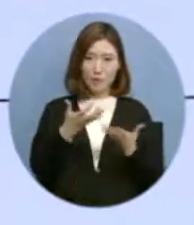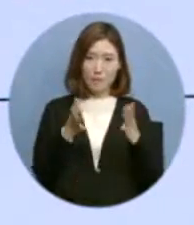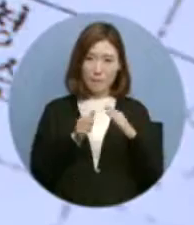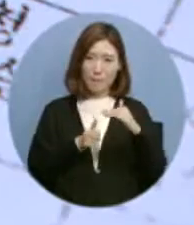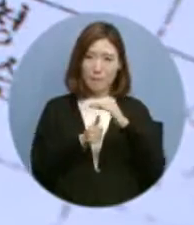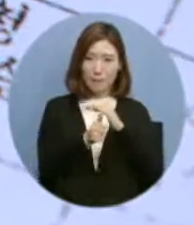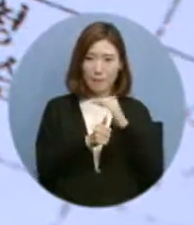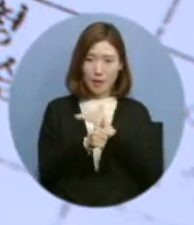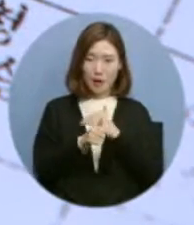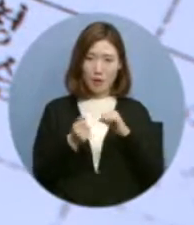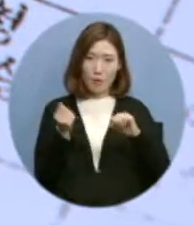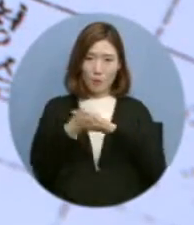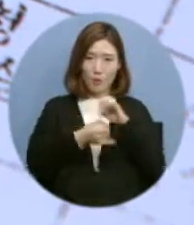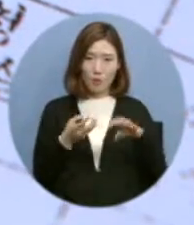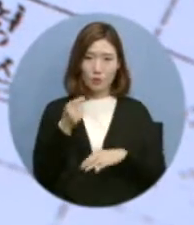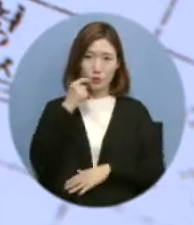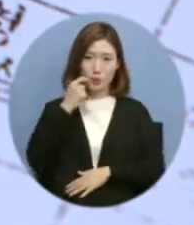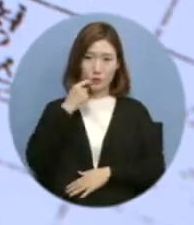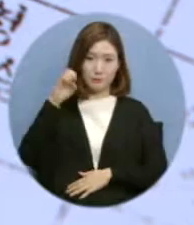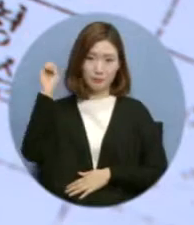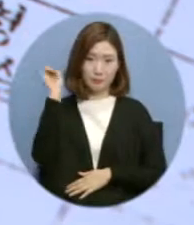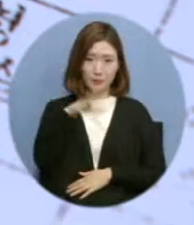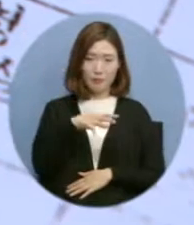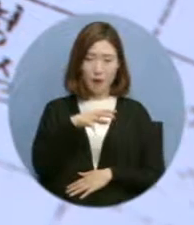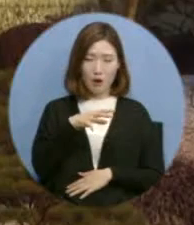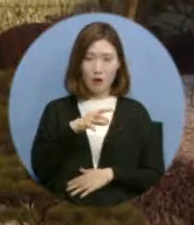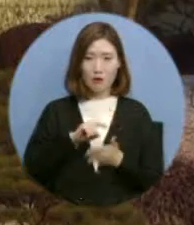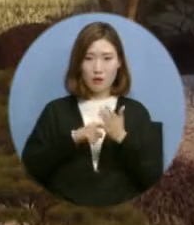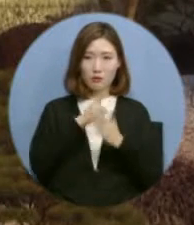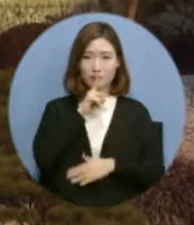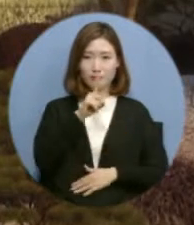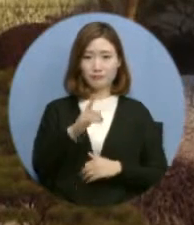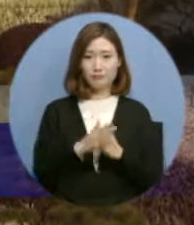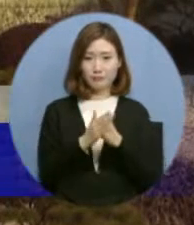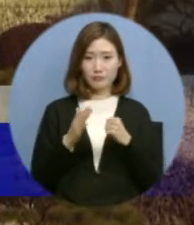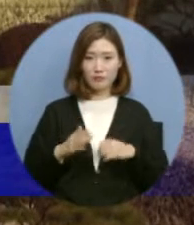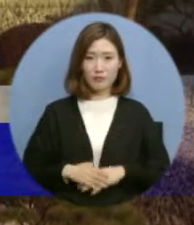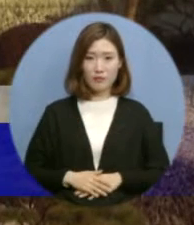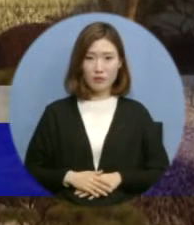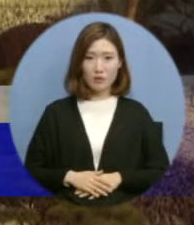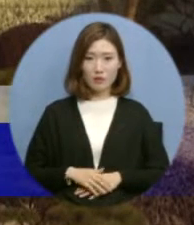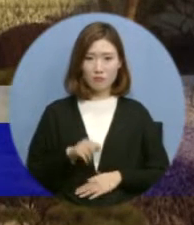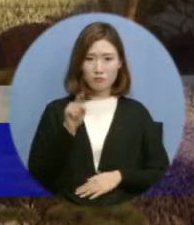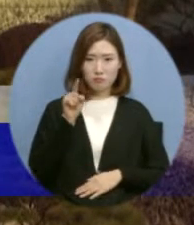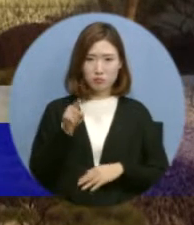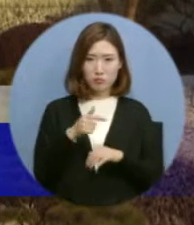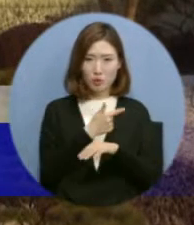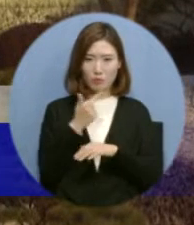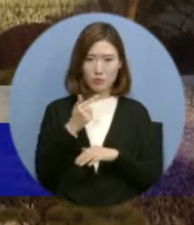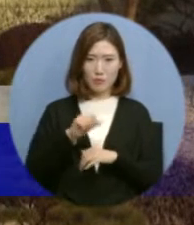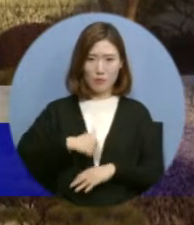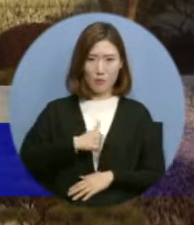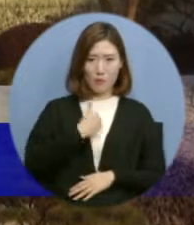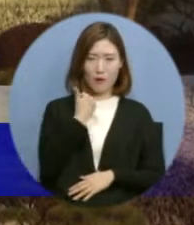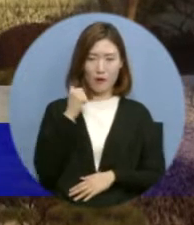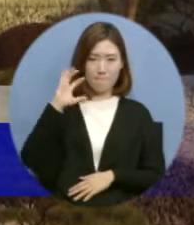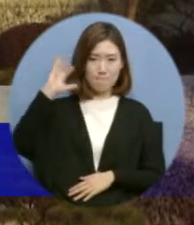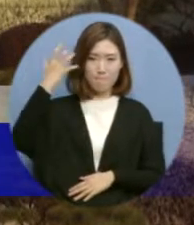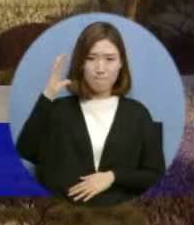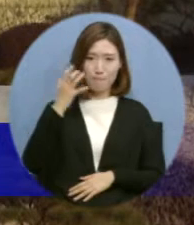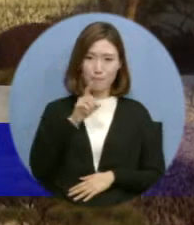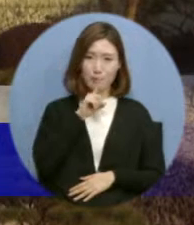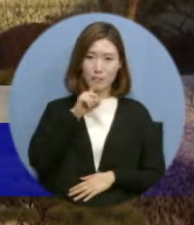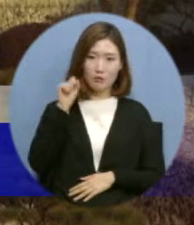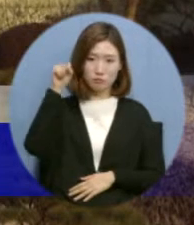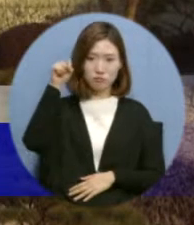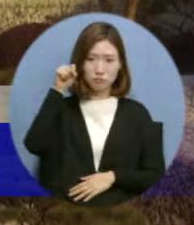난동을 피우며 소금을 투척했기 때문이라 주장합니다. 이분이 너무 자기 바쁘게 하다 보니까 잠깐 그런 식으로 자꾸 하다